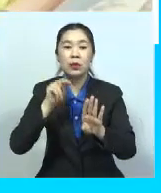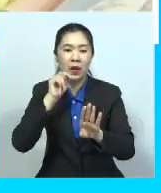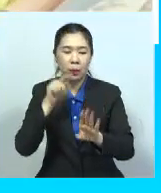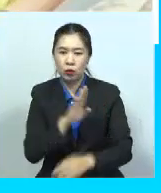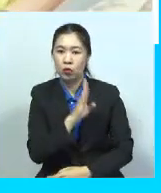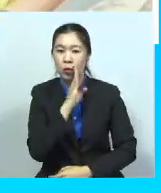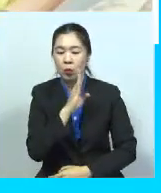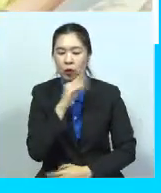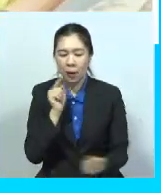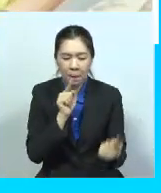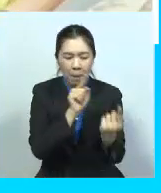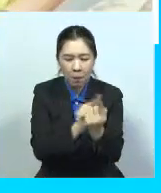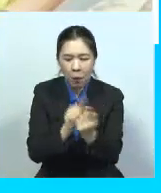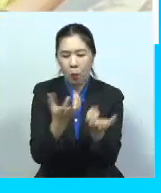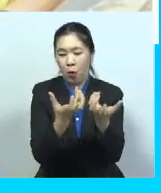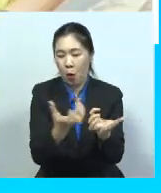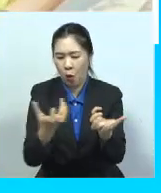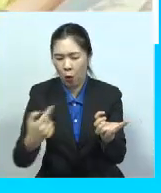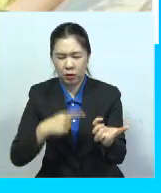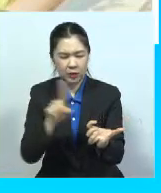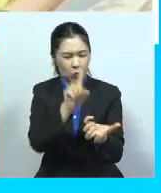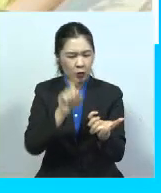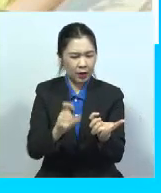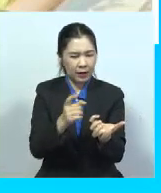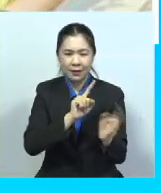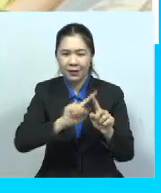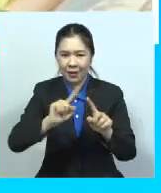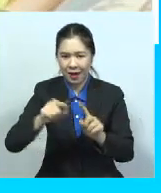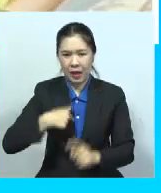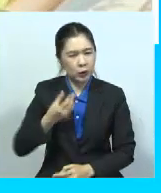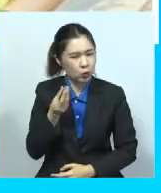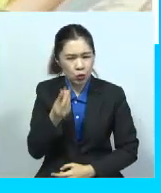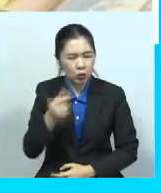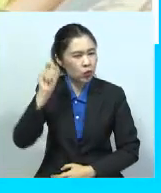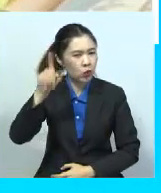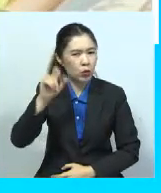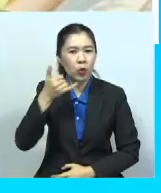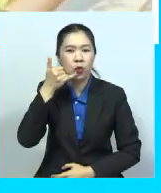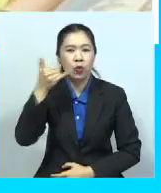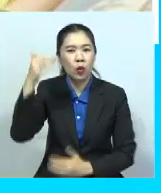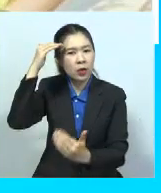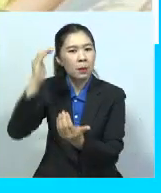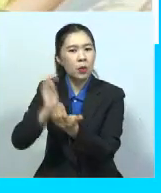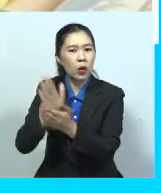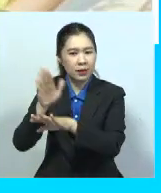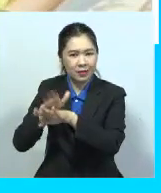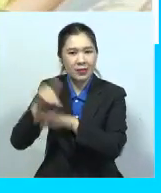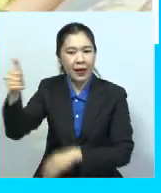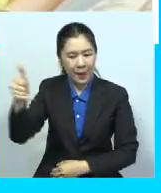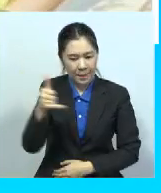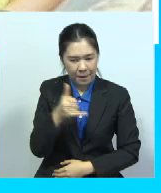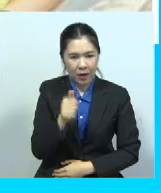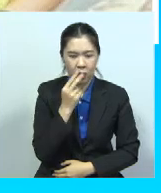จอวัตถุหรือว่าสิ่งของที่ต้องสงสัยก็ให้รีบโทรแจ้งเจ้าหน้าที่ตำรวจให้เข้าตรวจสอบทันที